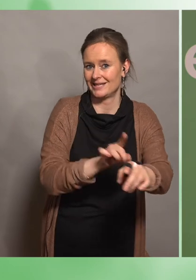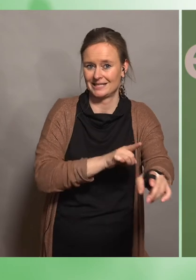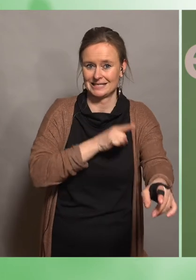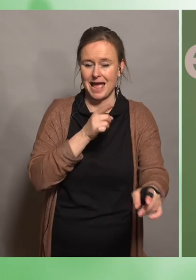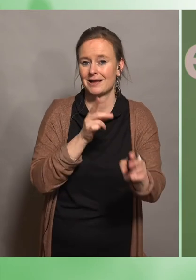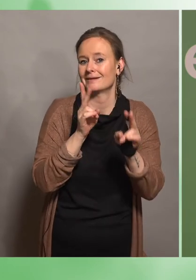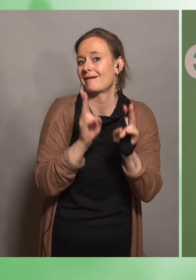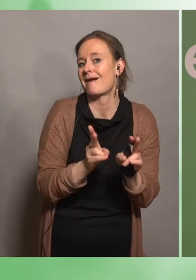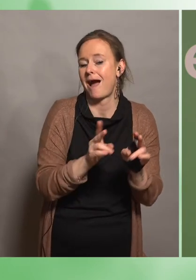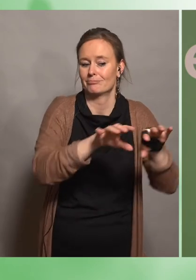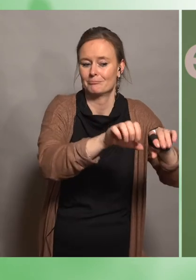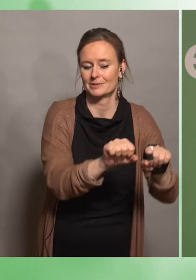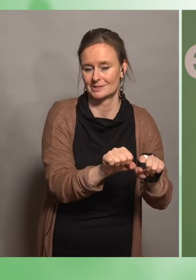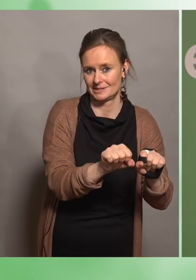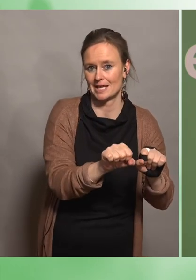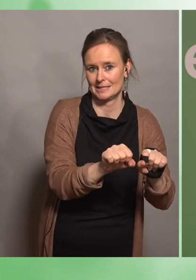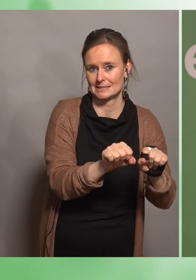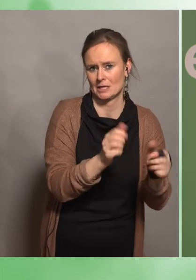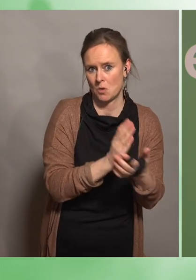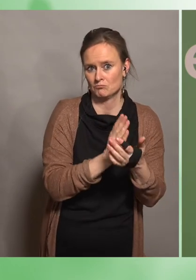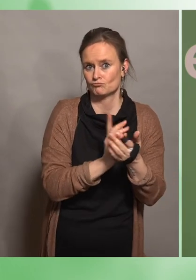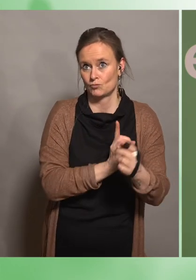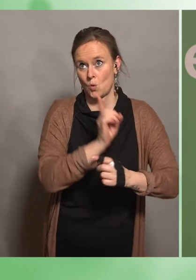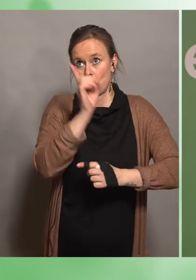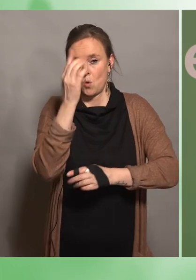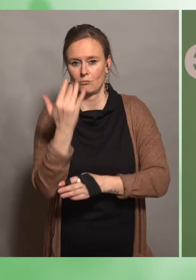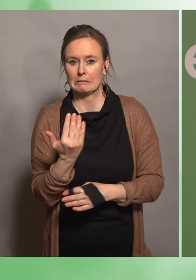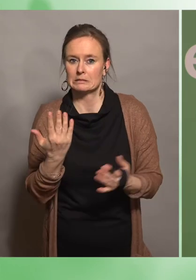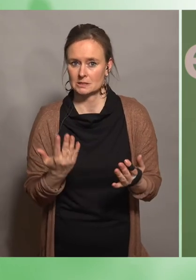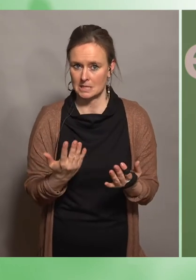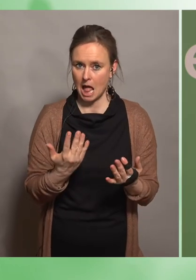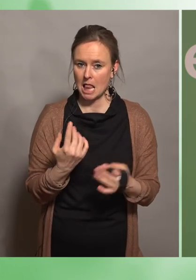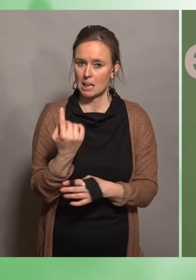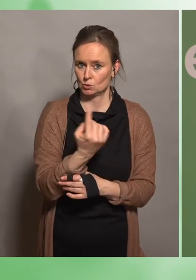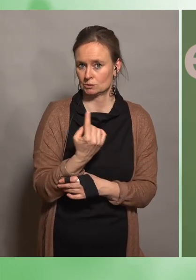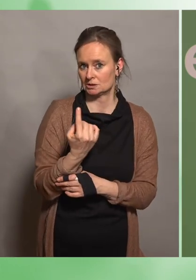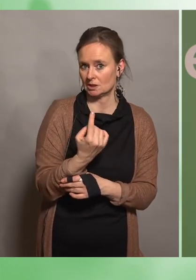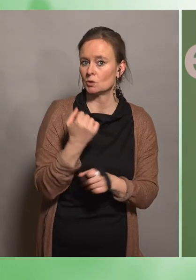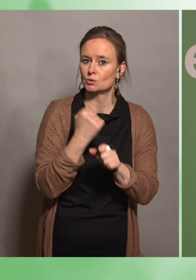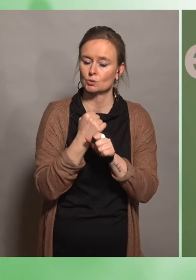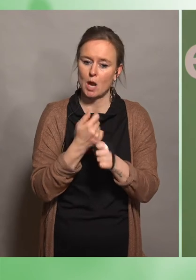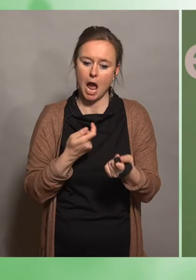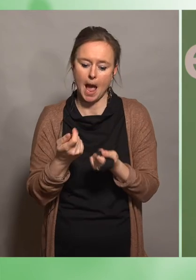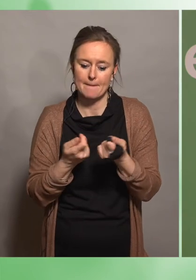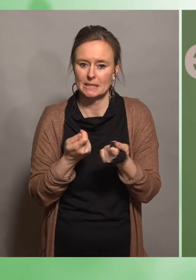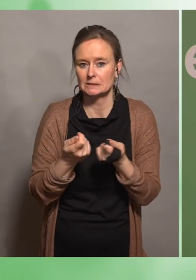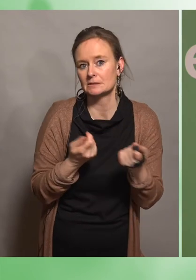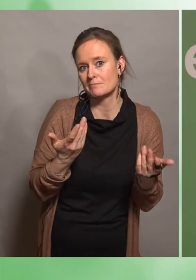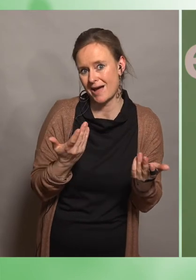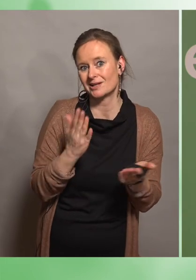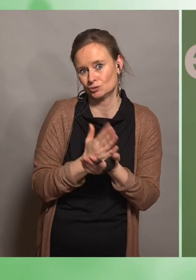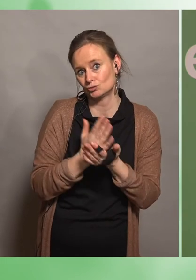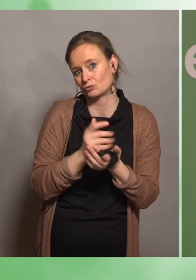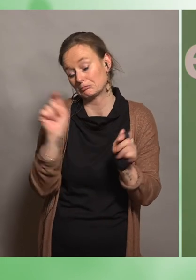werden können. Also man sieht, das ist doch eine erhebliche Zahl und die Situation am Arbeitsmarkt ist durchaus